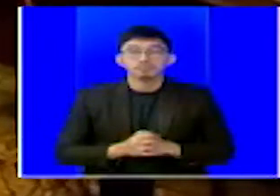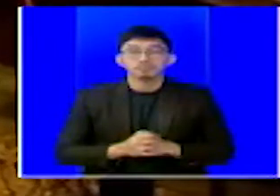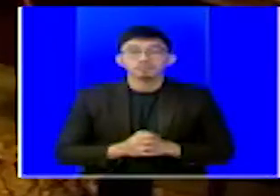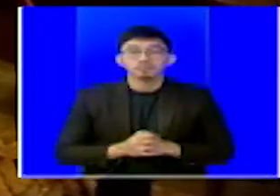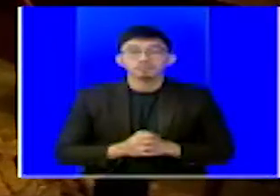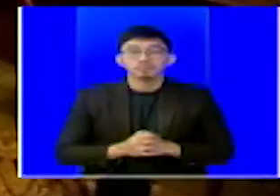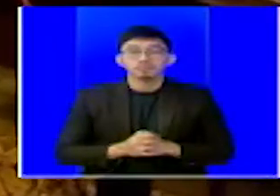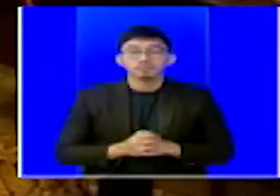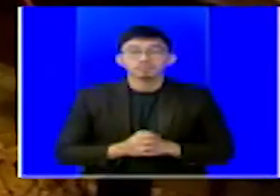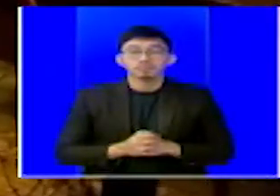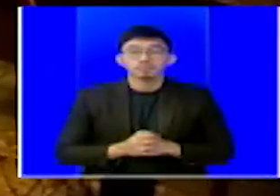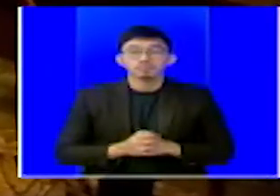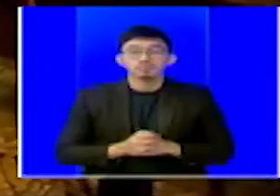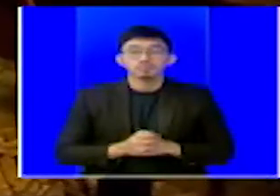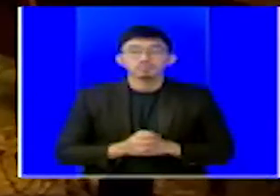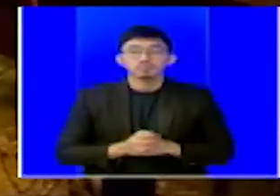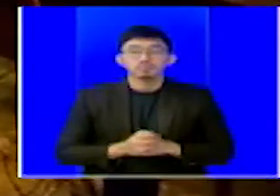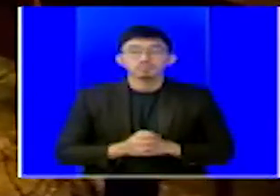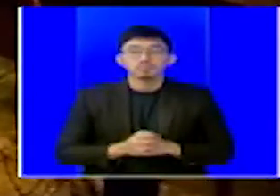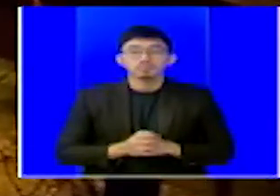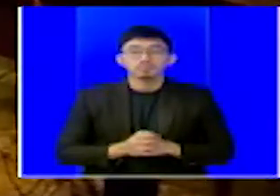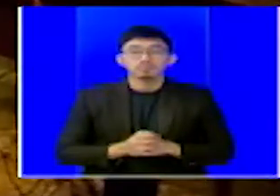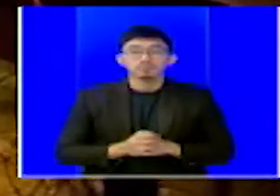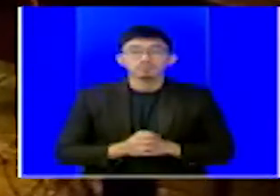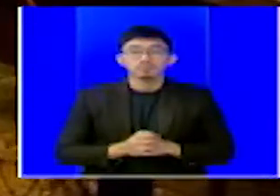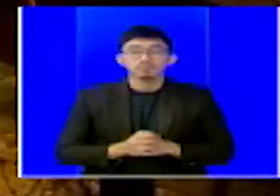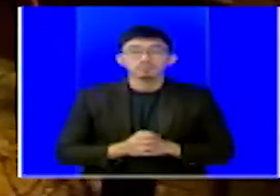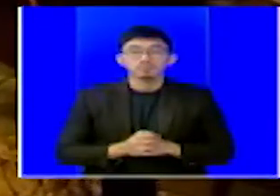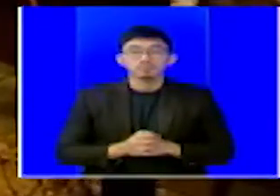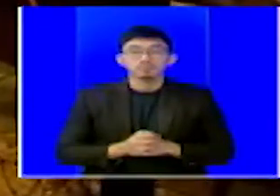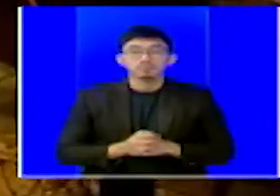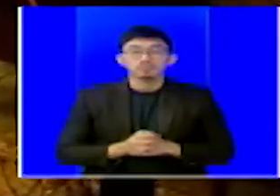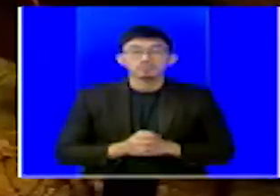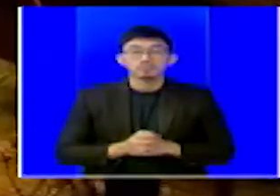Gim. Dari Bogor, Jawa Barat, Furqan Munawar, iNews melaporkan.